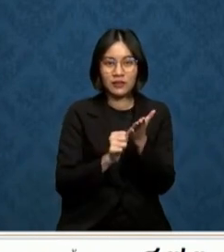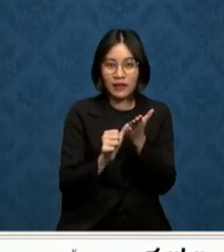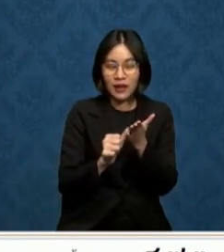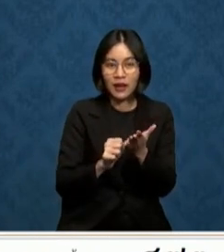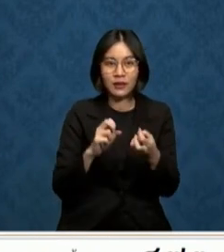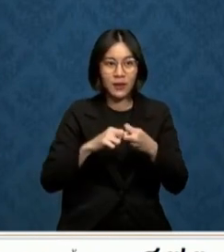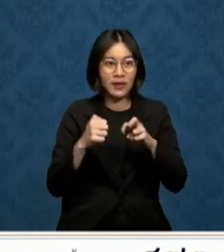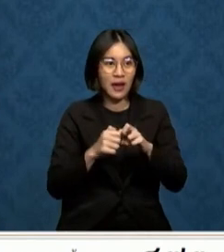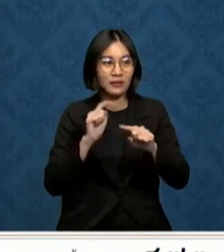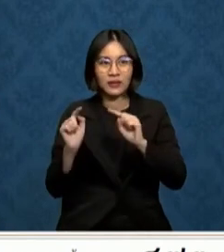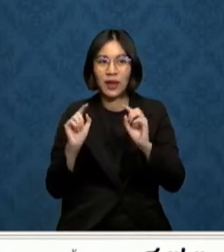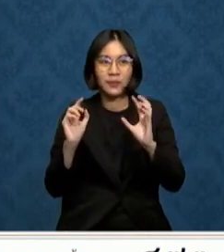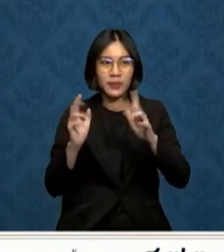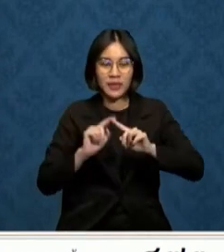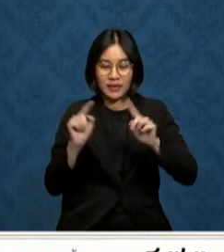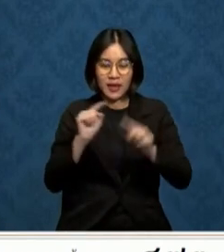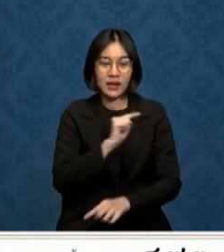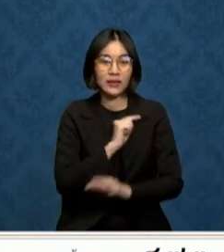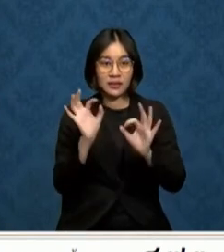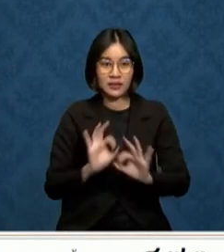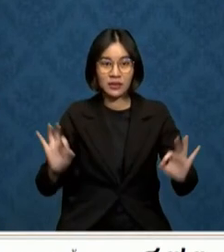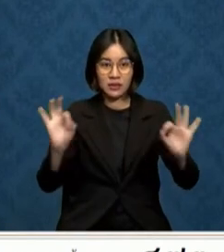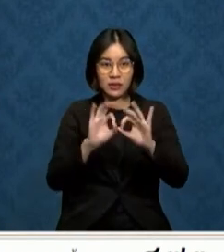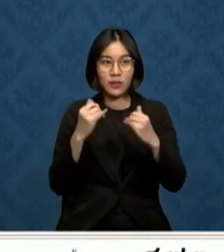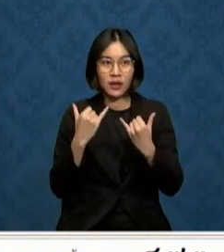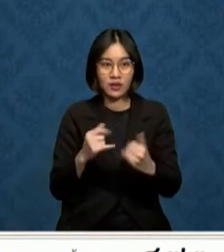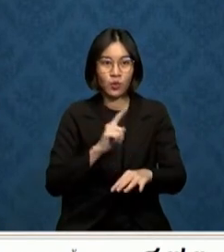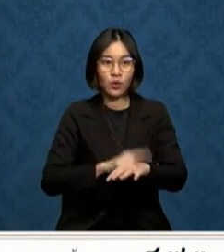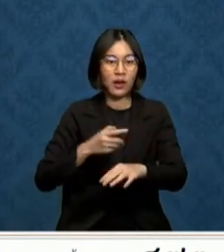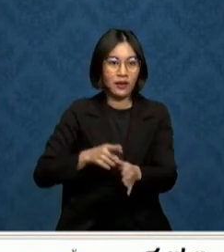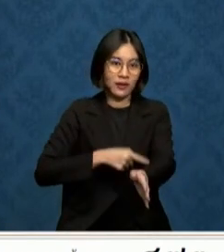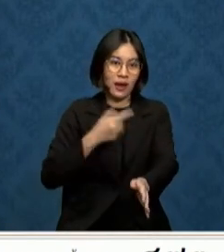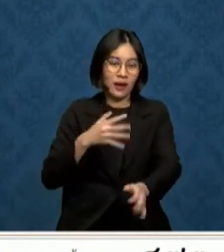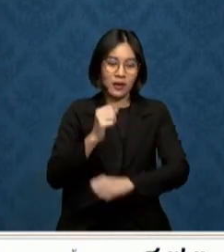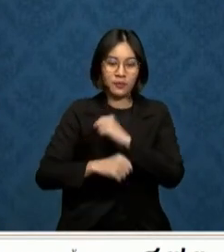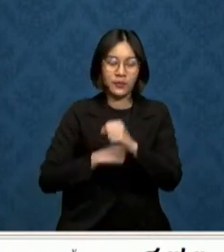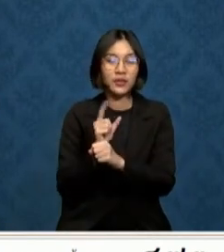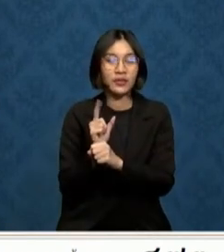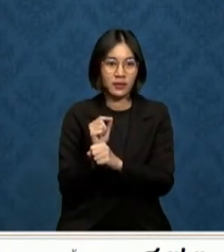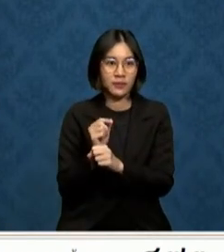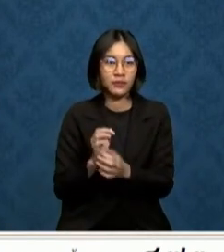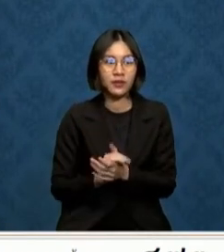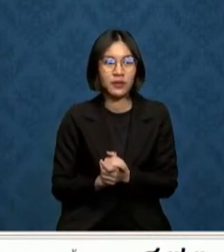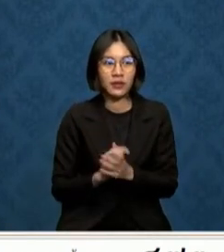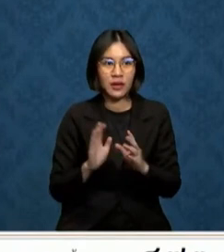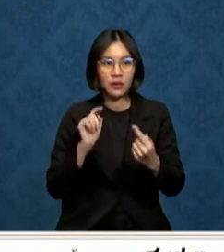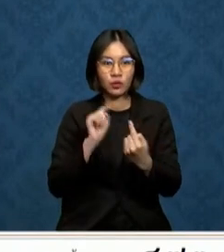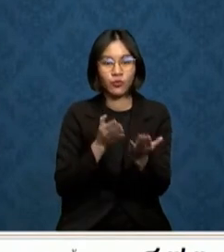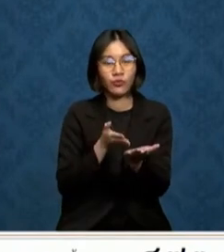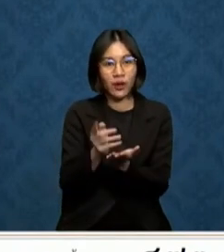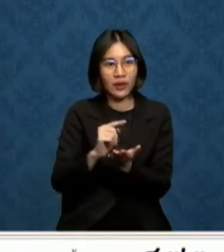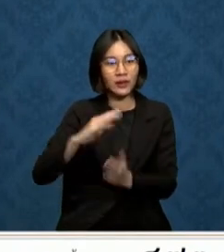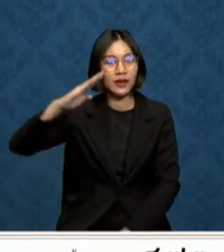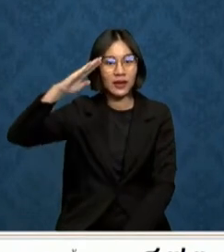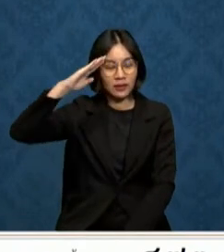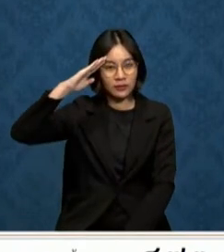ความรุนแรงเหล่านั้นแต่แน่นอนภารกิจนี้มาเป็นเวลาเนิ่นนานแล้ว20ปีแล้วก็มอบให้แก่ทางฝ่ายทห